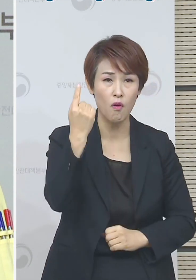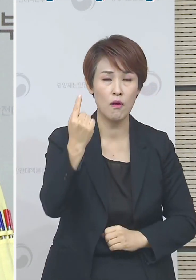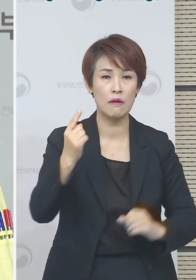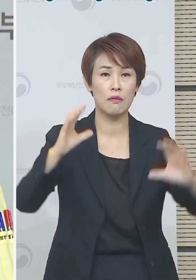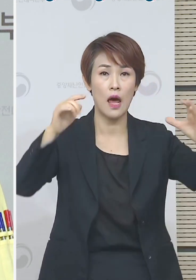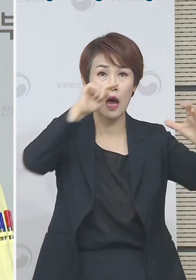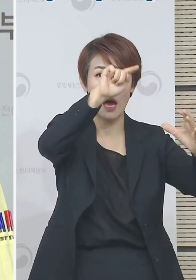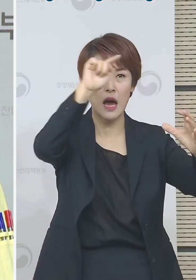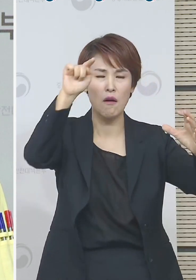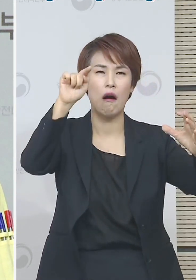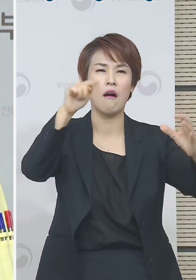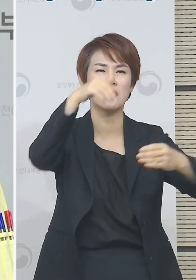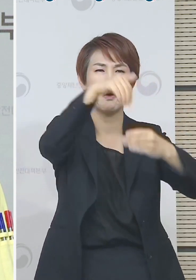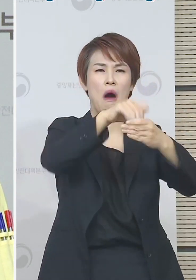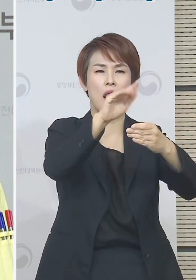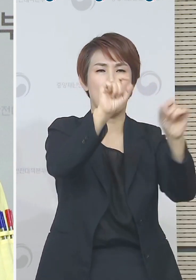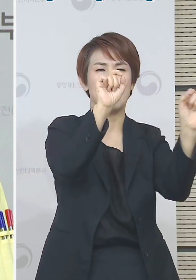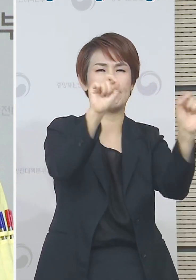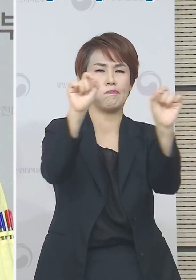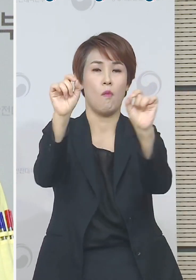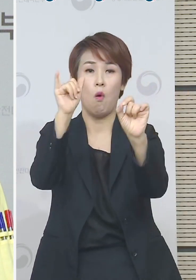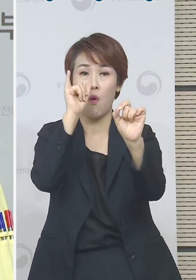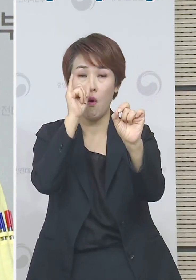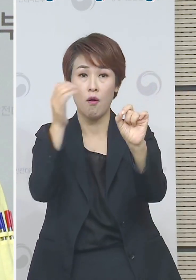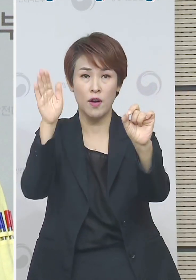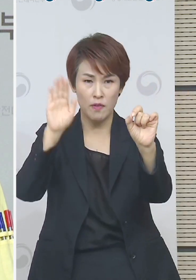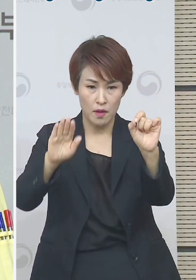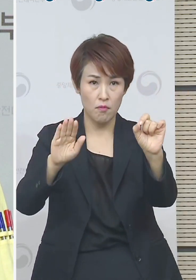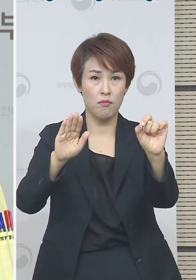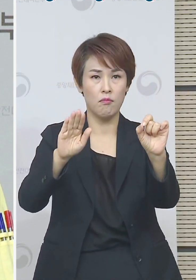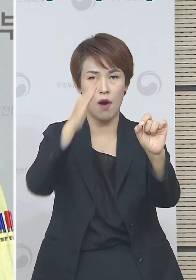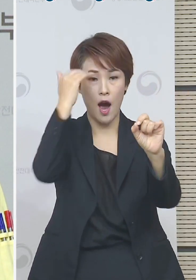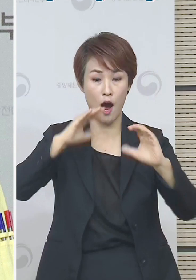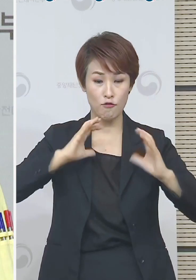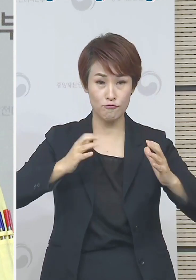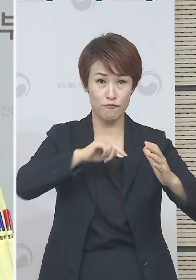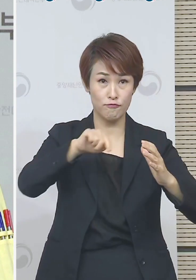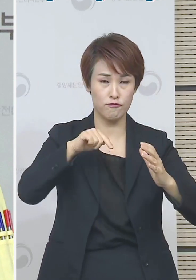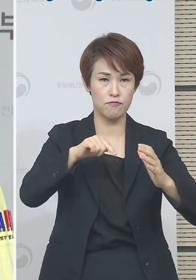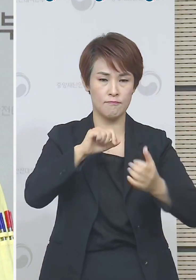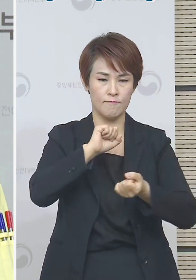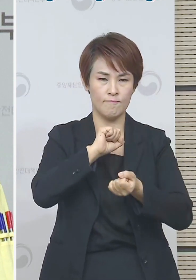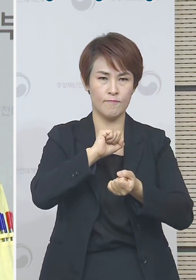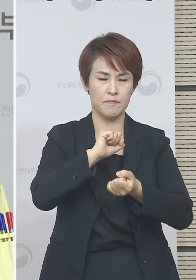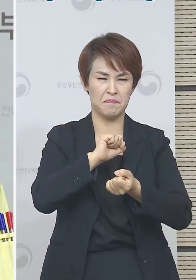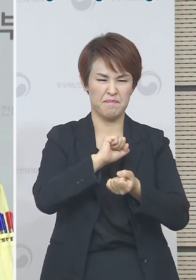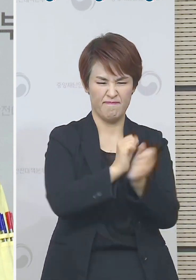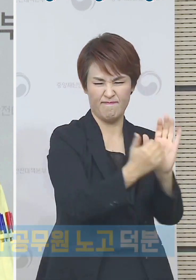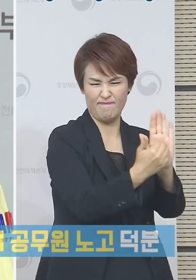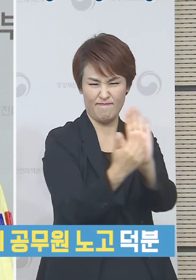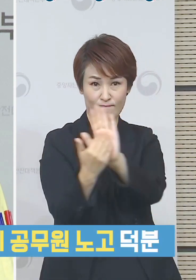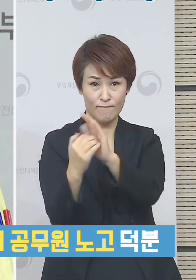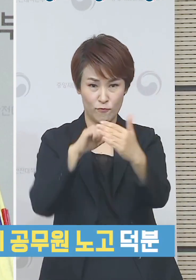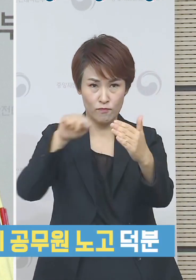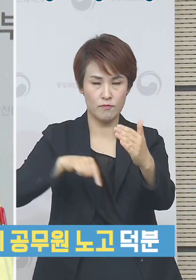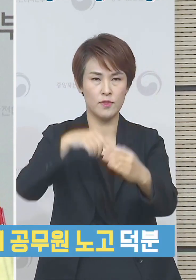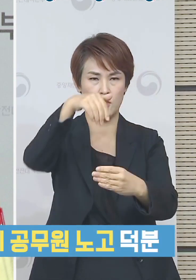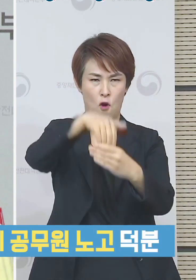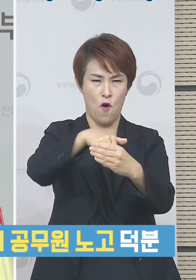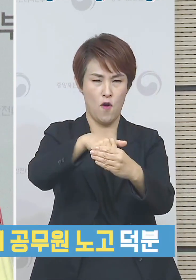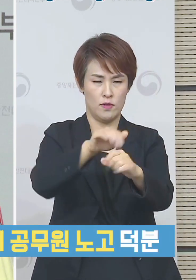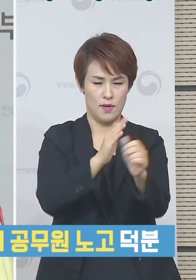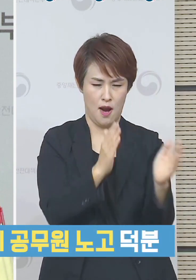선거를 연기하고 있음에도 철저한 방역 지침으로 선거를 준비하고 치를 수 있었던 것은